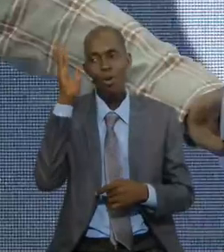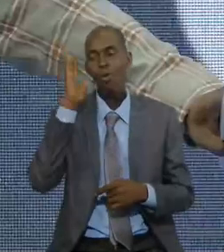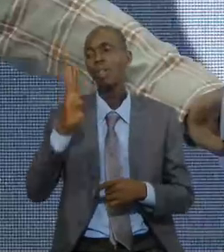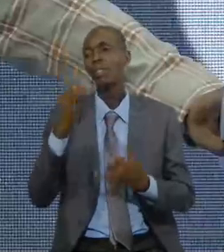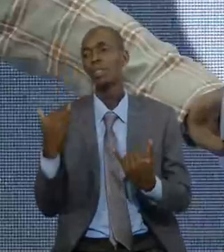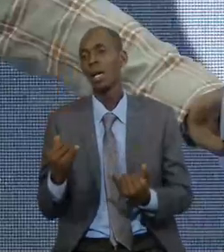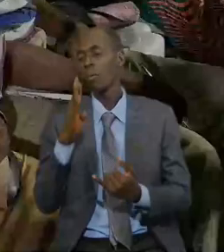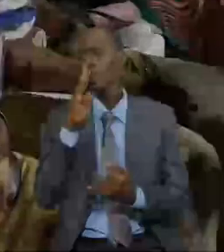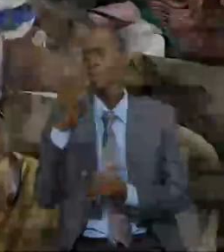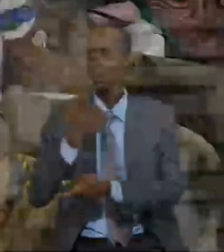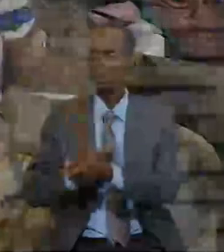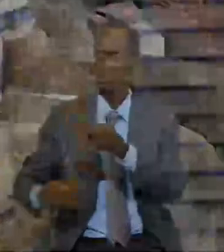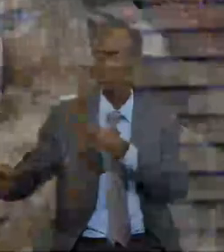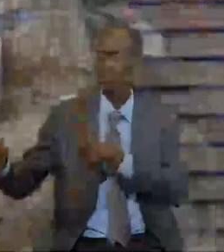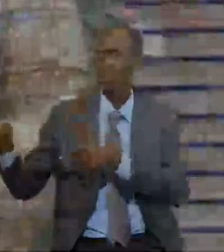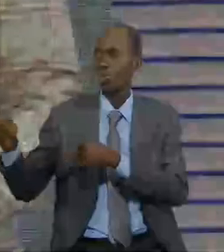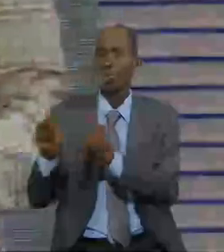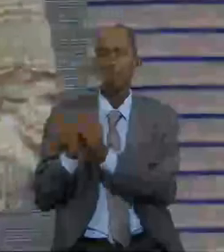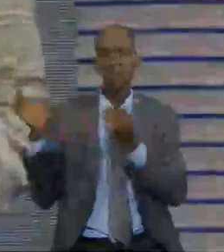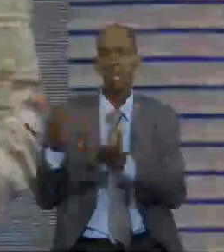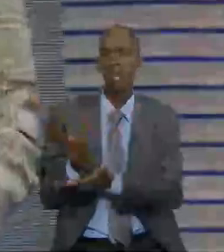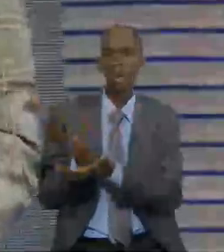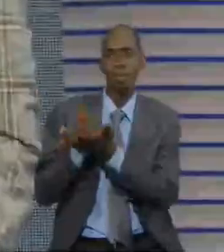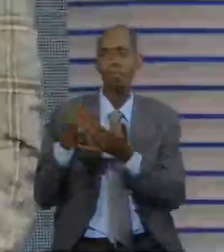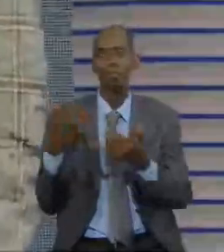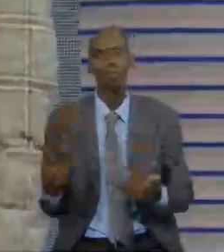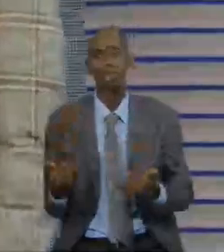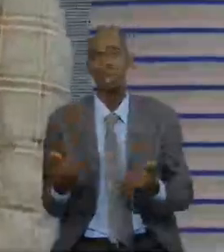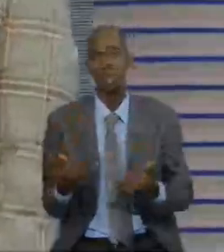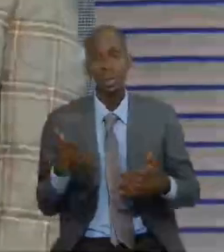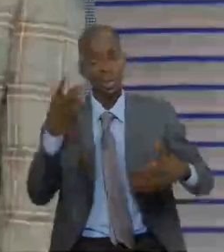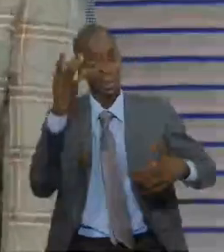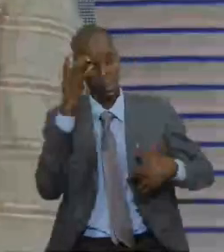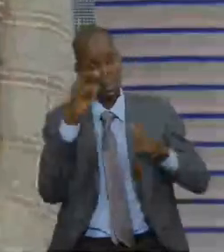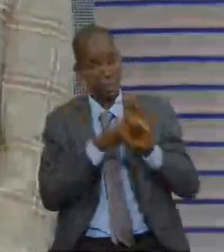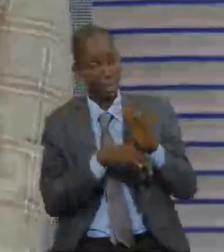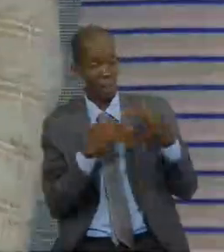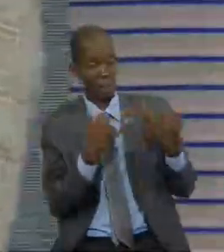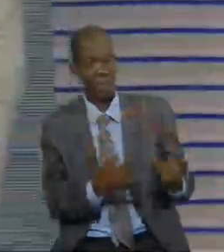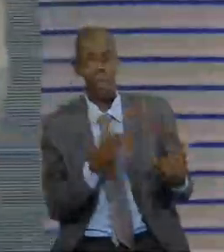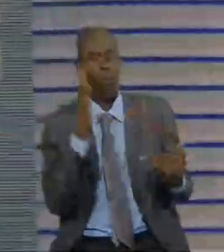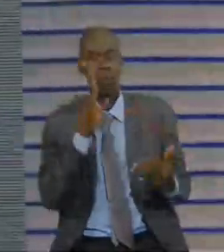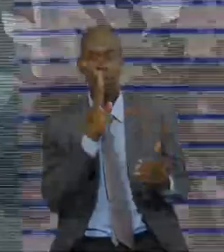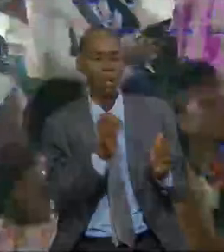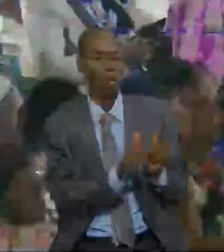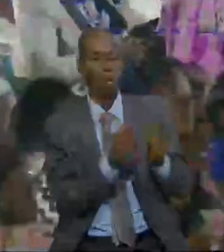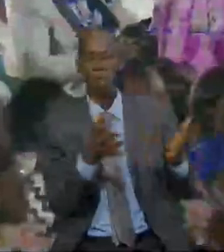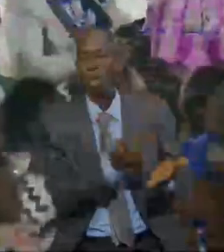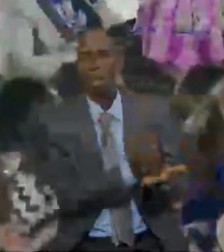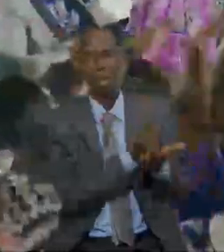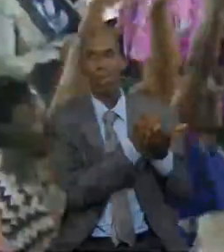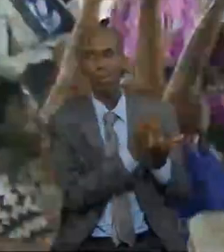mais aujourd'hui Satan sera désespéré la maladie sera désespérée